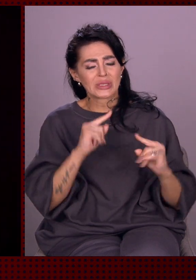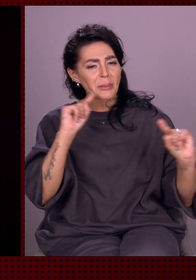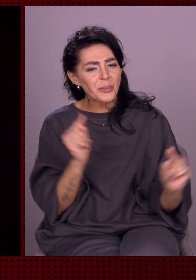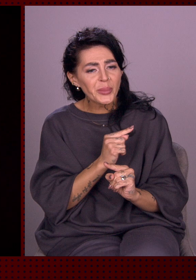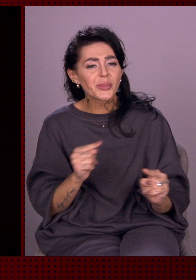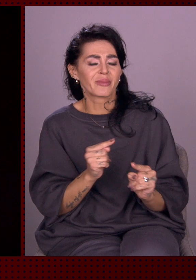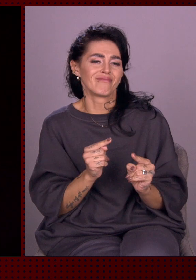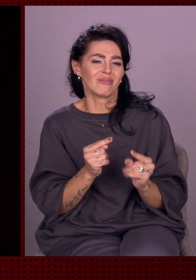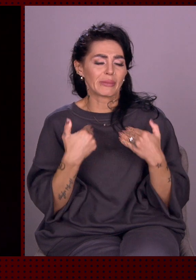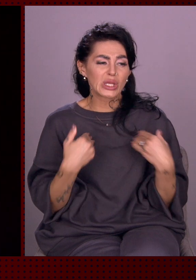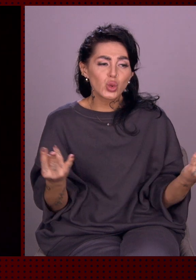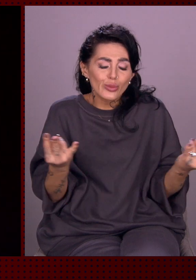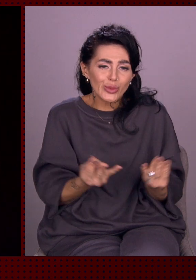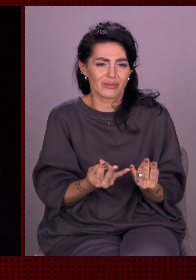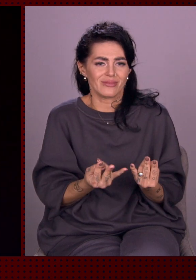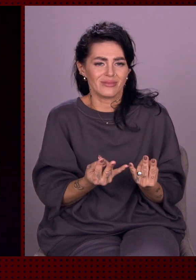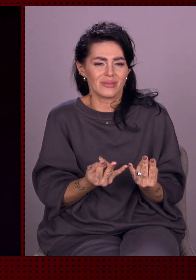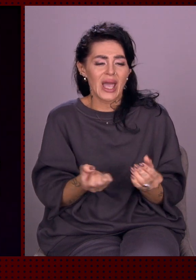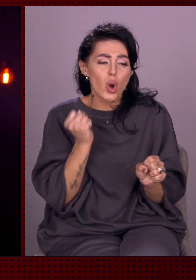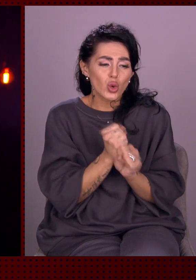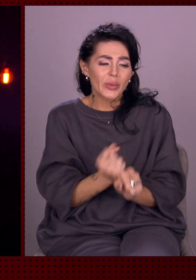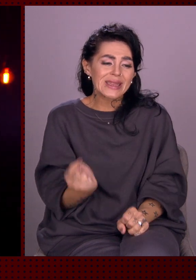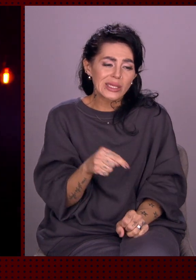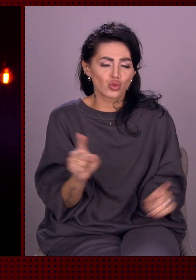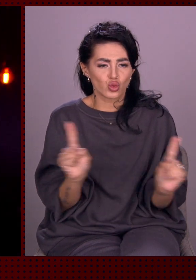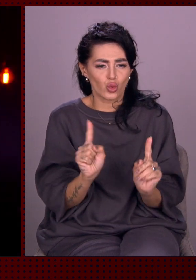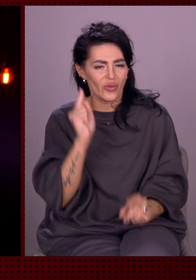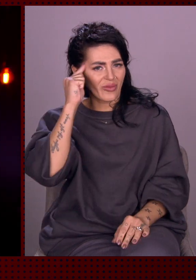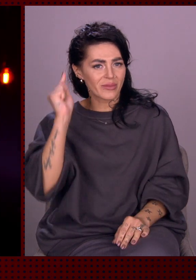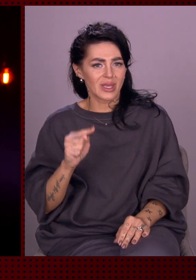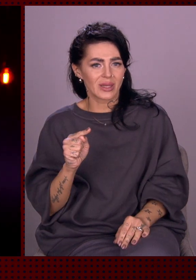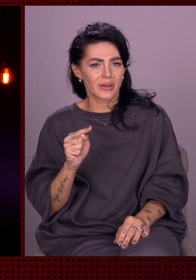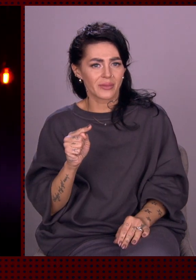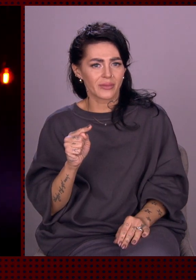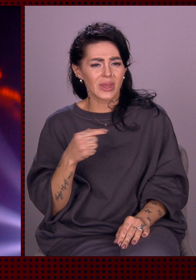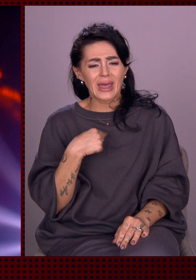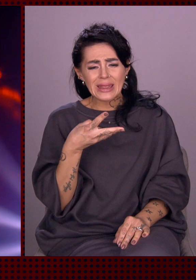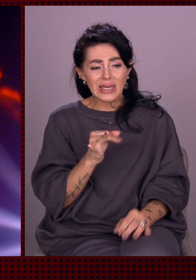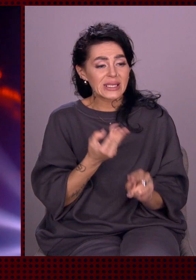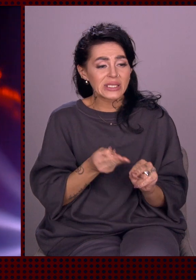потрібно робити те, що ти вмієш. Ну, цю історію я ніколи не